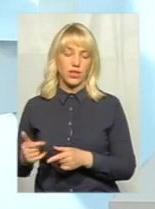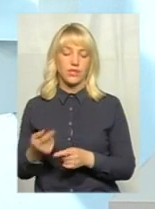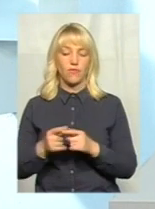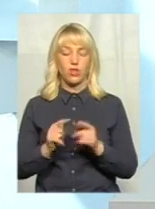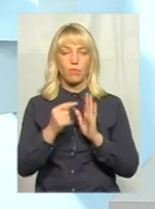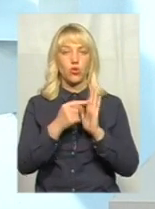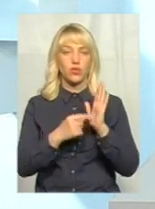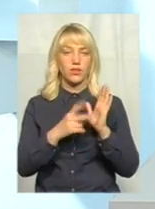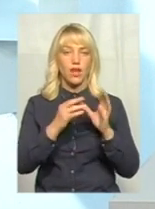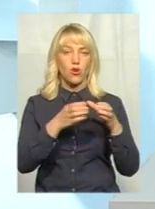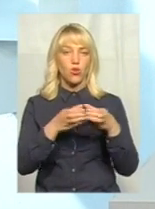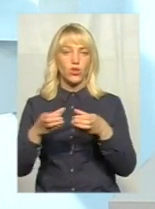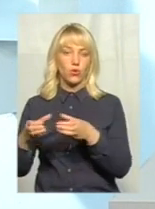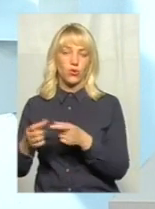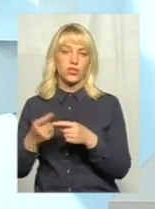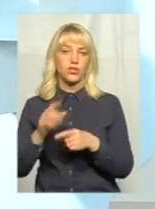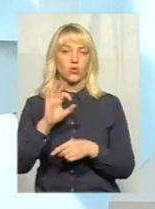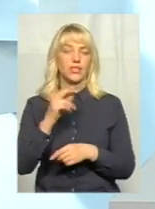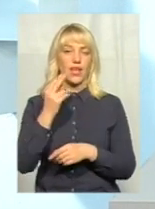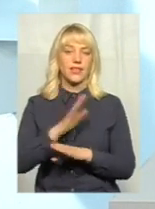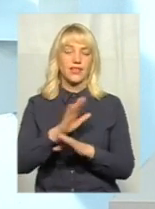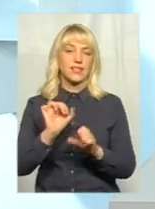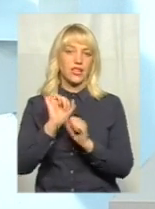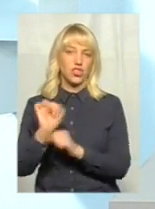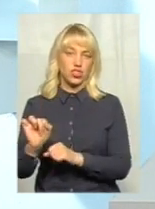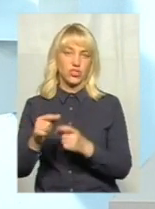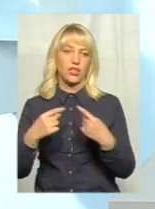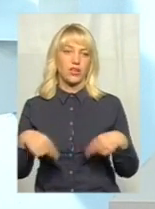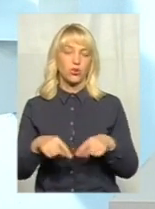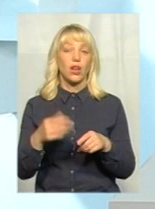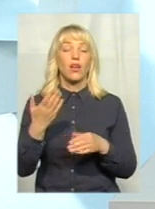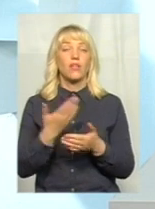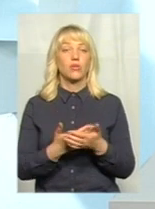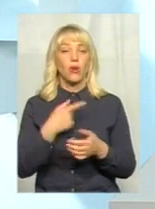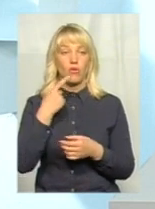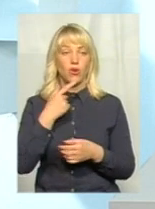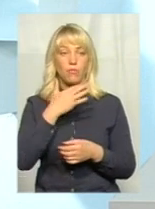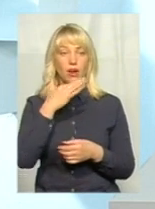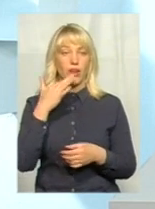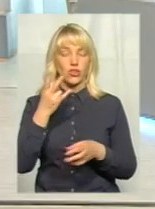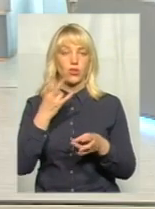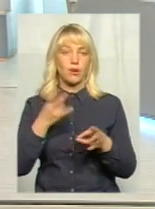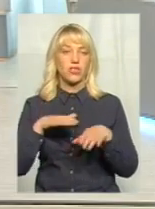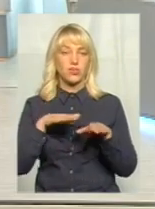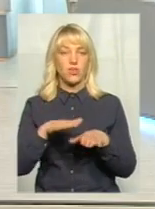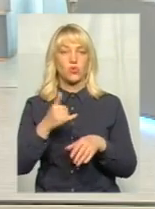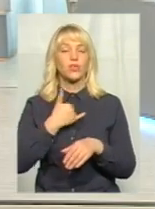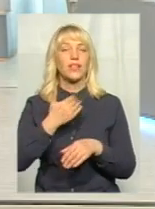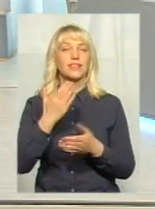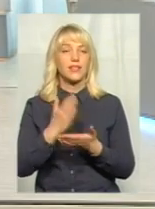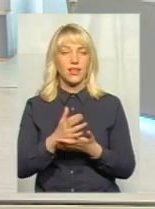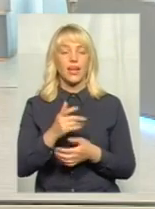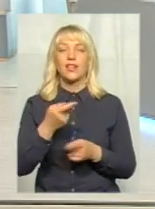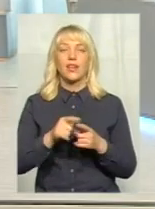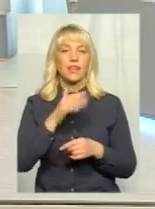категорії. Ну, в першу чергу, це соціально незахищені категорії. От ми говоримо, нам швачок дуже багато потрібно. У нас є швачок, їх небагато,